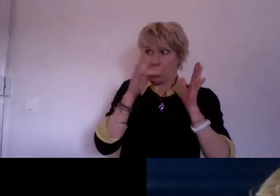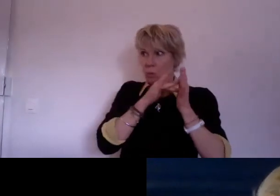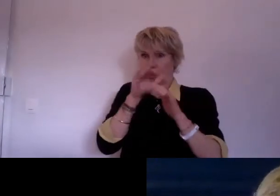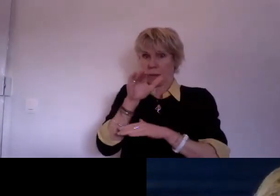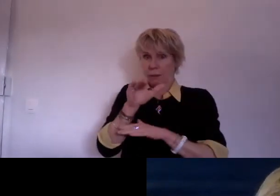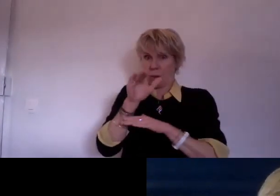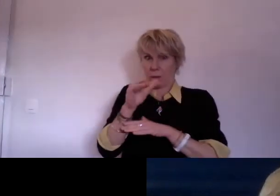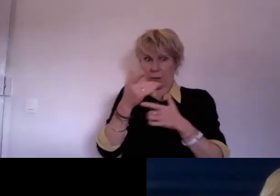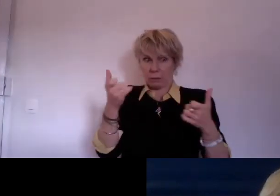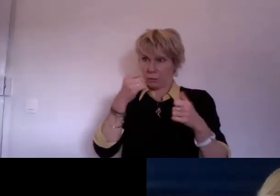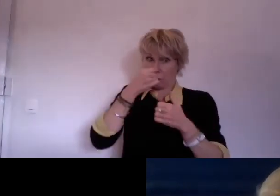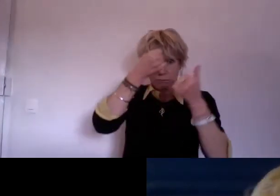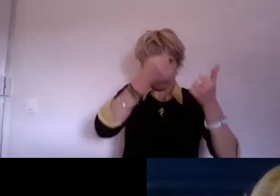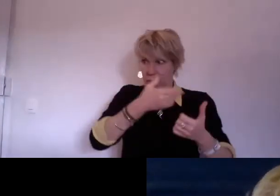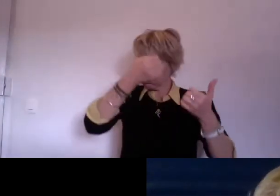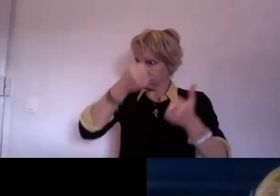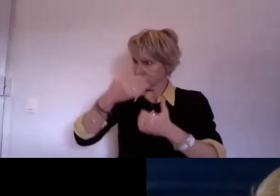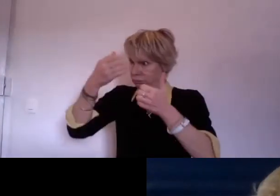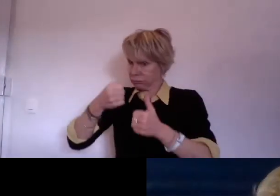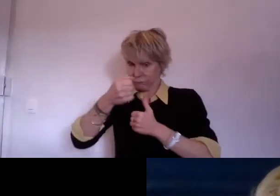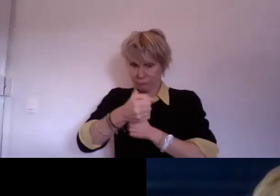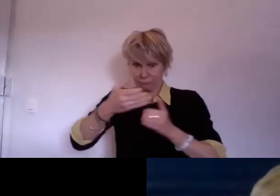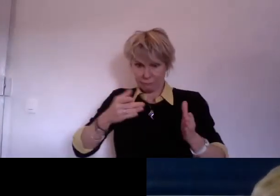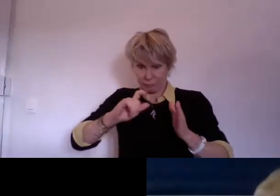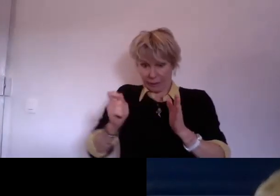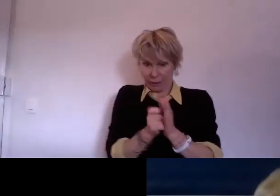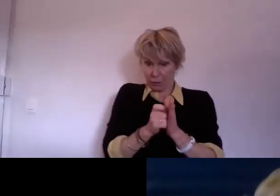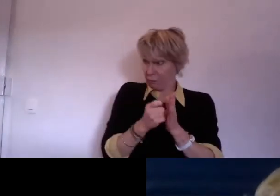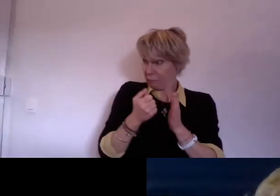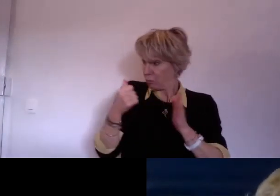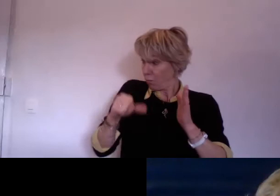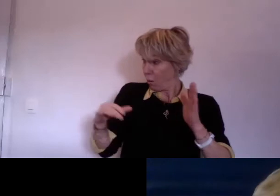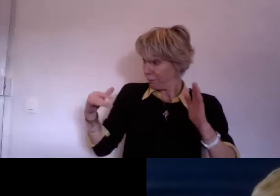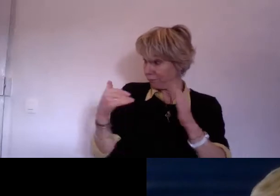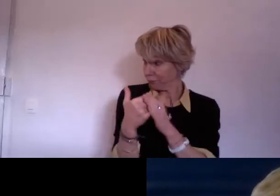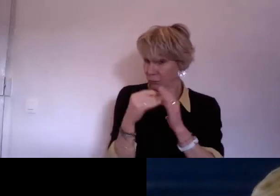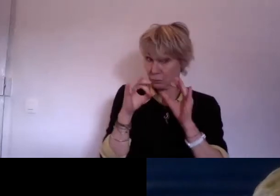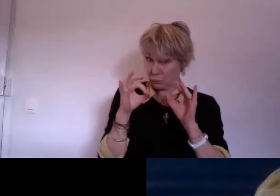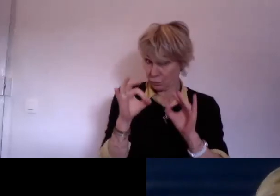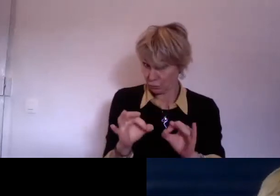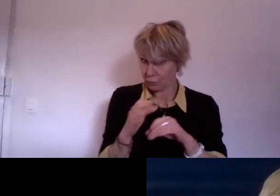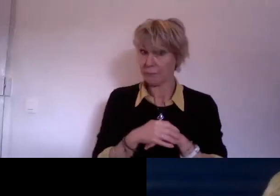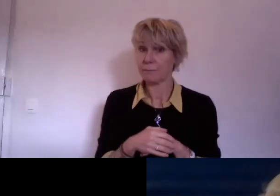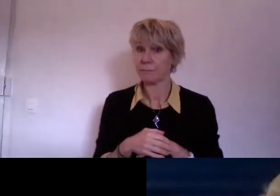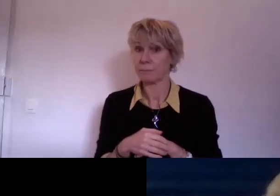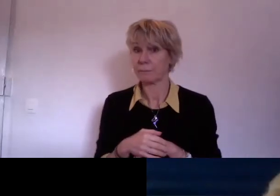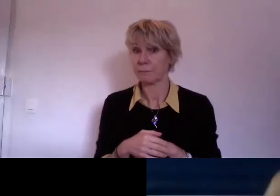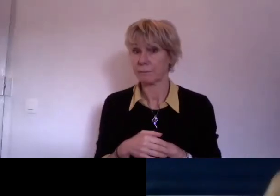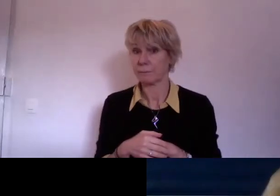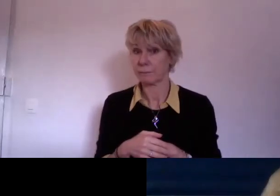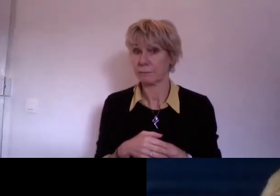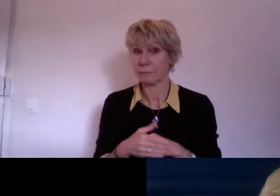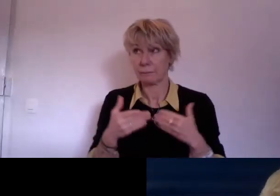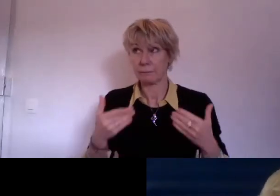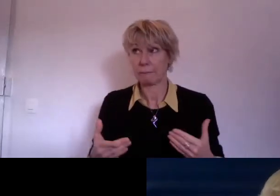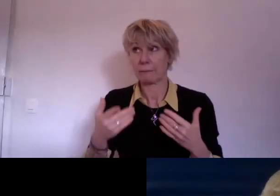passé pendant ces derniers mois. Et à présent, il est question de parler